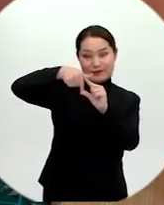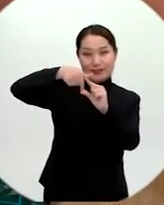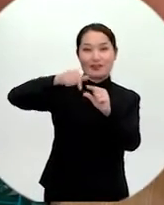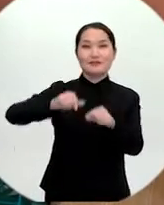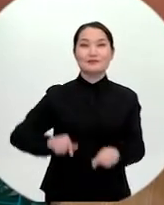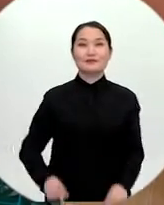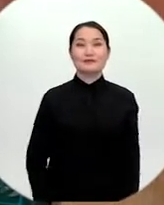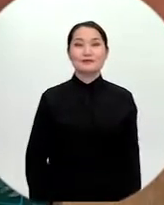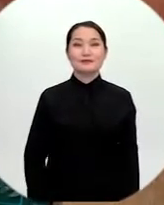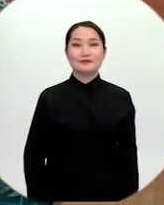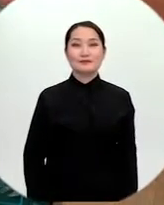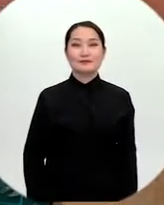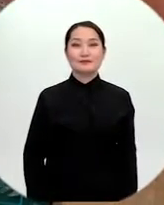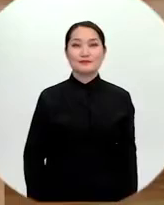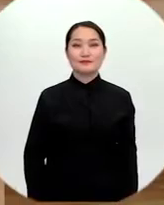ингээд нуулна.